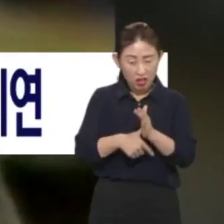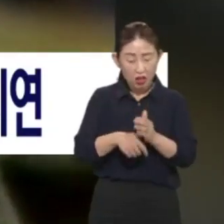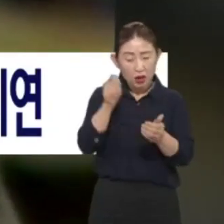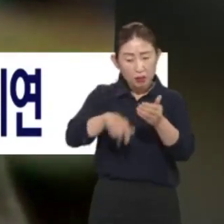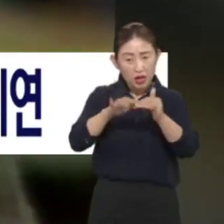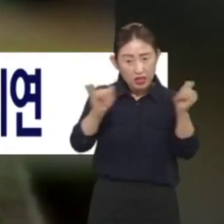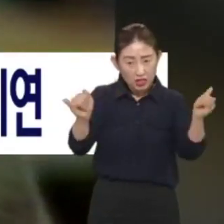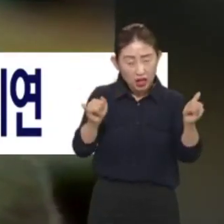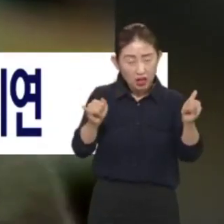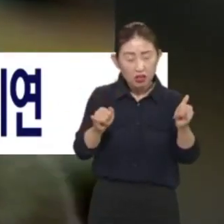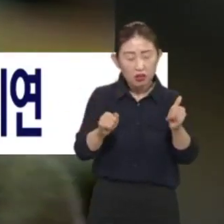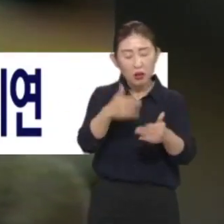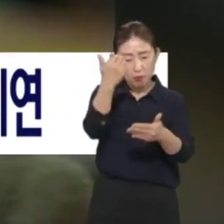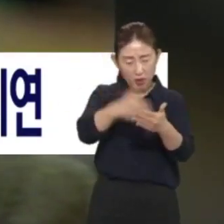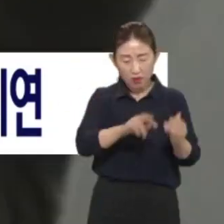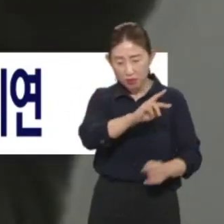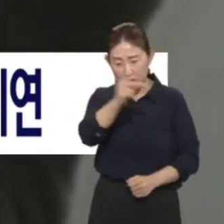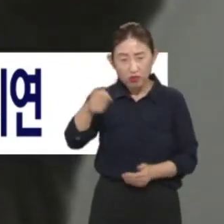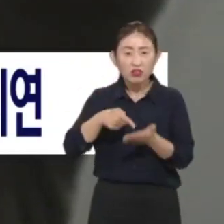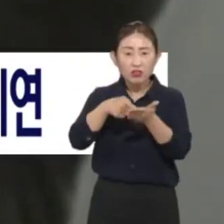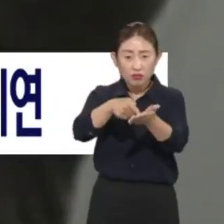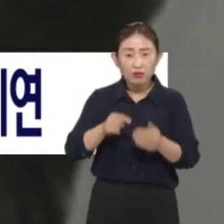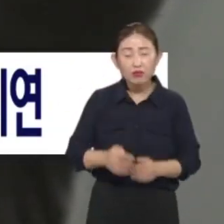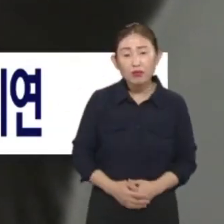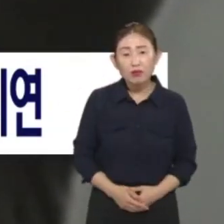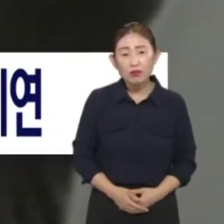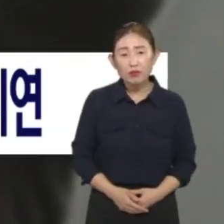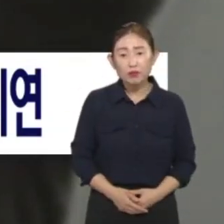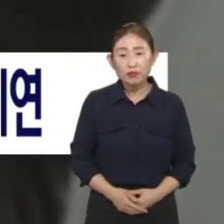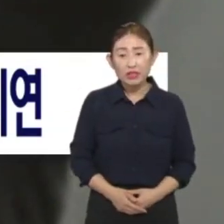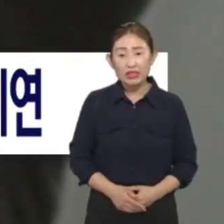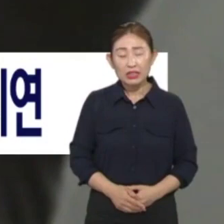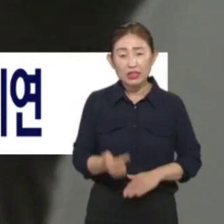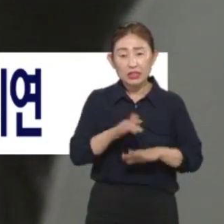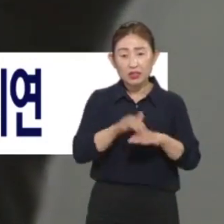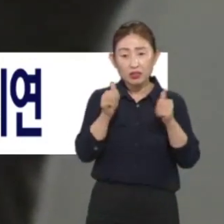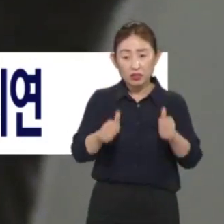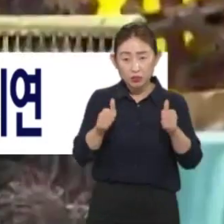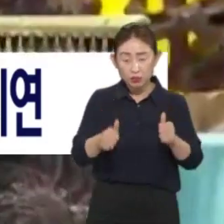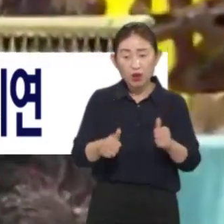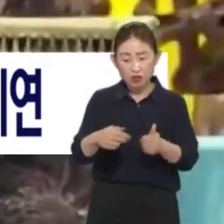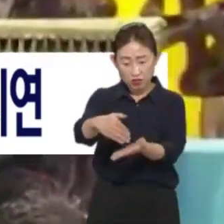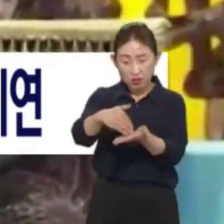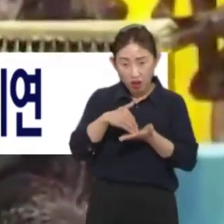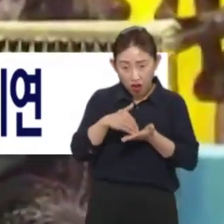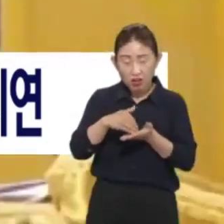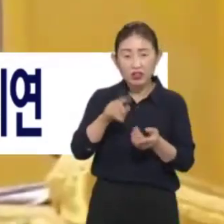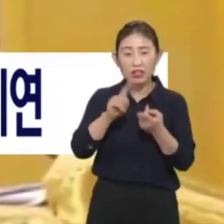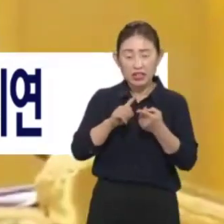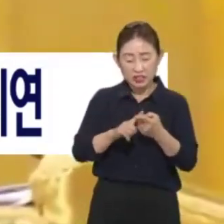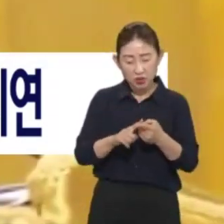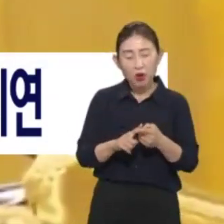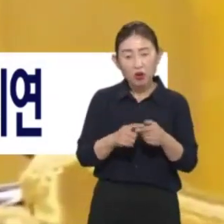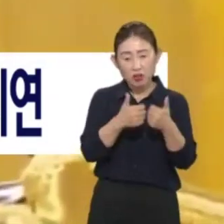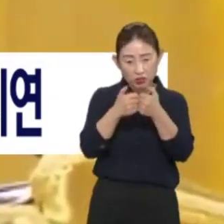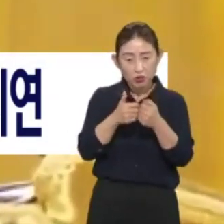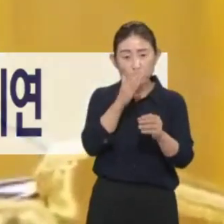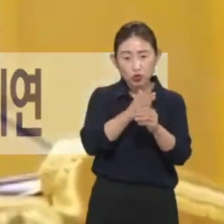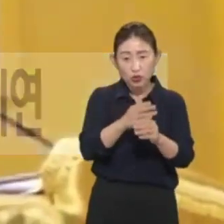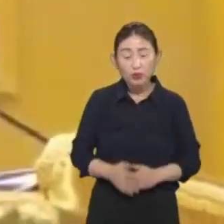법관을 직무집행에서 배제할 것을 신청하는 제도입니다. 현재 대전고법이 정 씨 측이 낸 기피 신청에 대한 심리를 진행